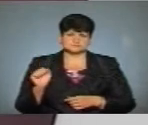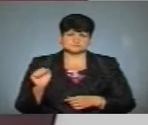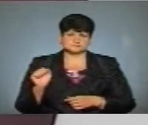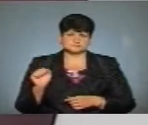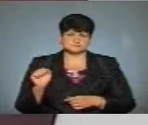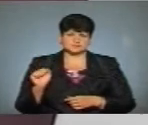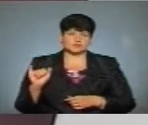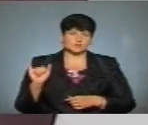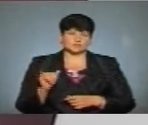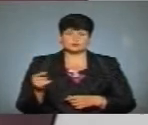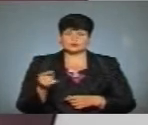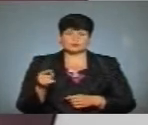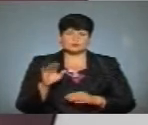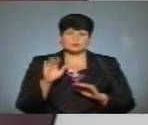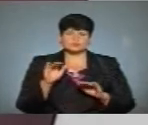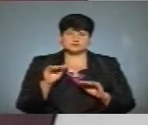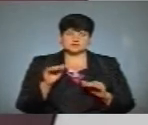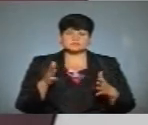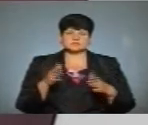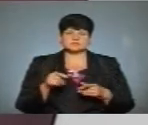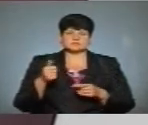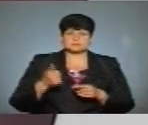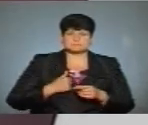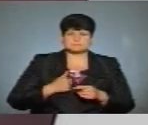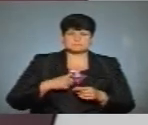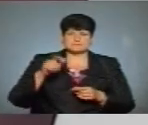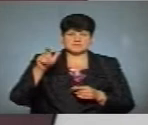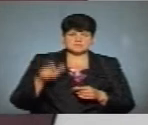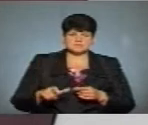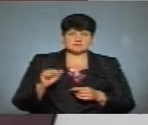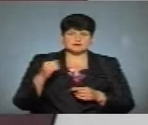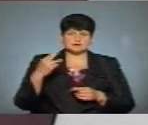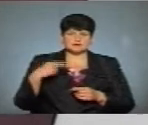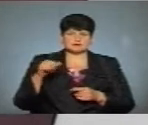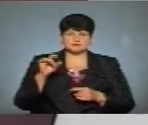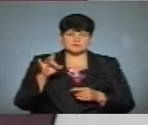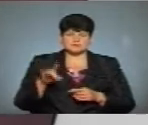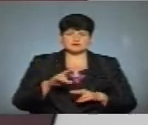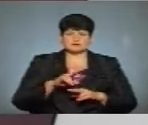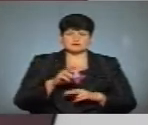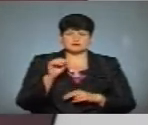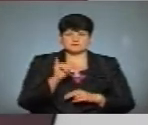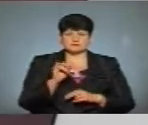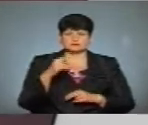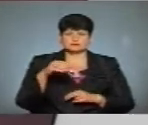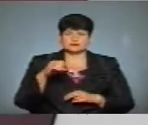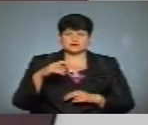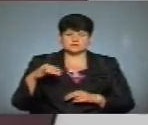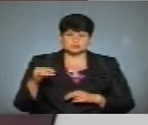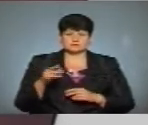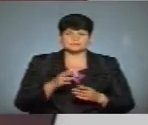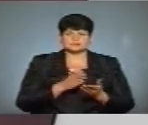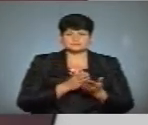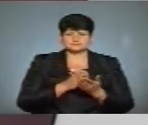У Тернополі попрощалися з бійцем Айдару Іваном Дедюхом, який загинув поблизу Старогнатівки на Донеччині. На панахиду, яка відбулася